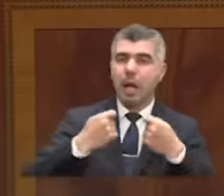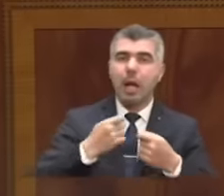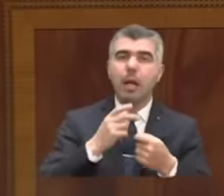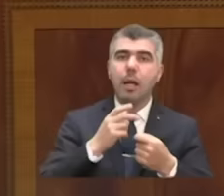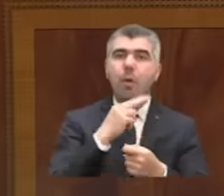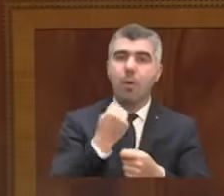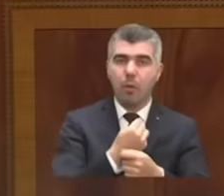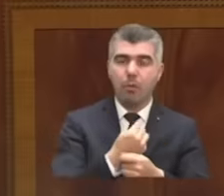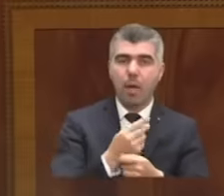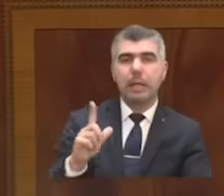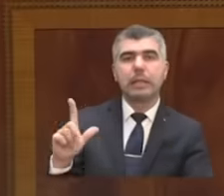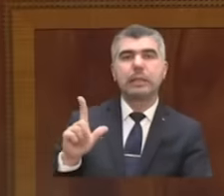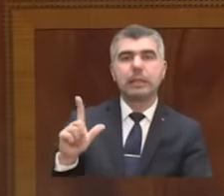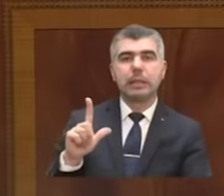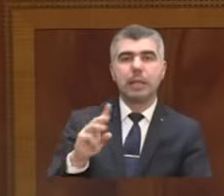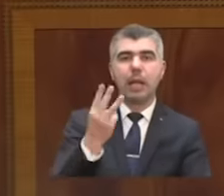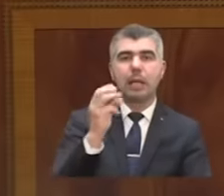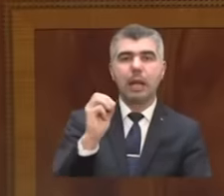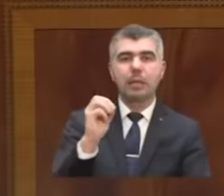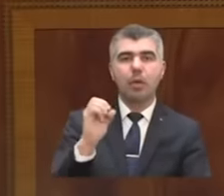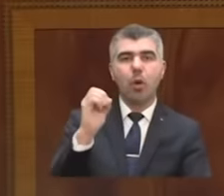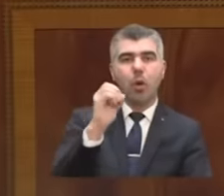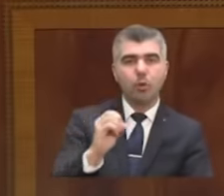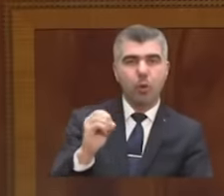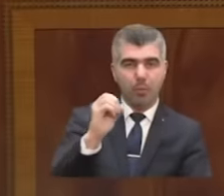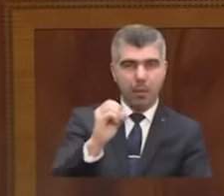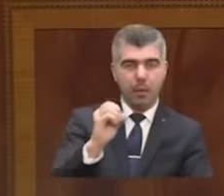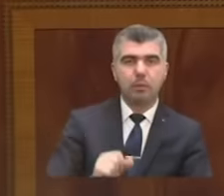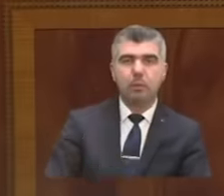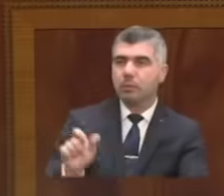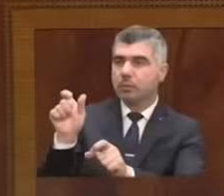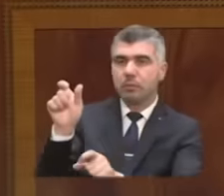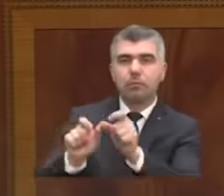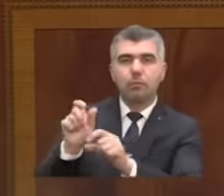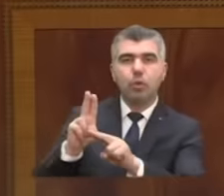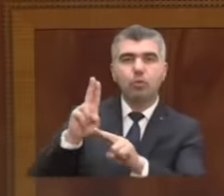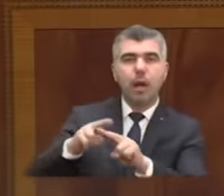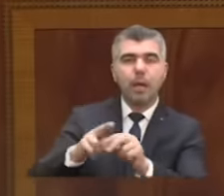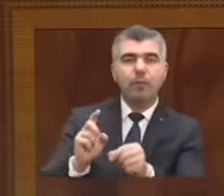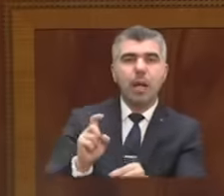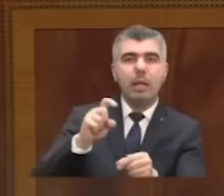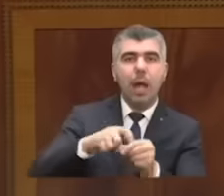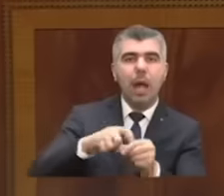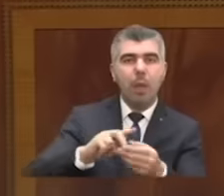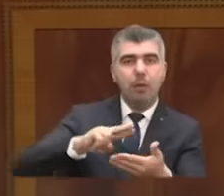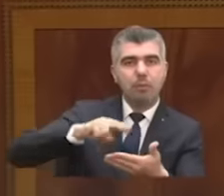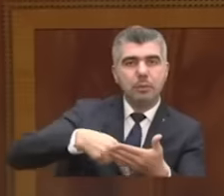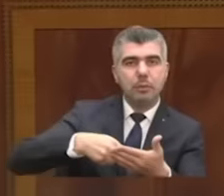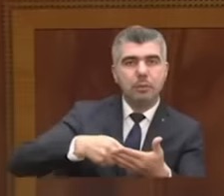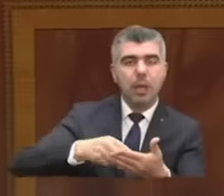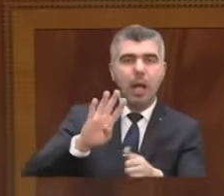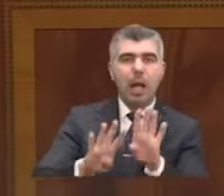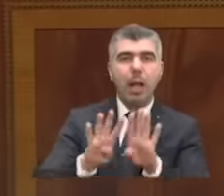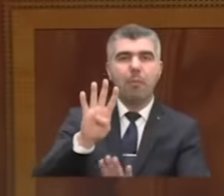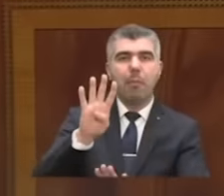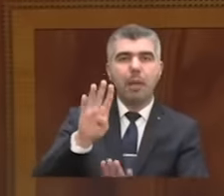أولا، استقبال سيد رئيس الحكومة يوم الاثنين 30 أكتوبر لممثلين عن النقابات التعليمية